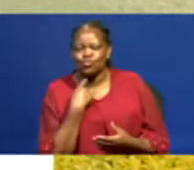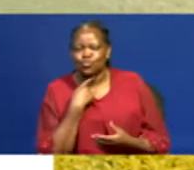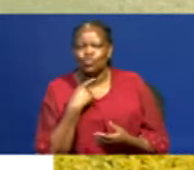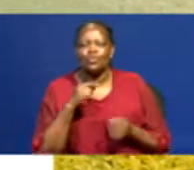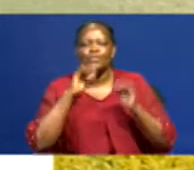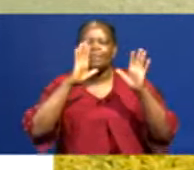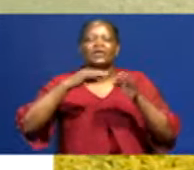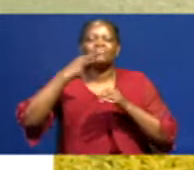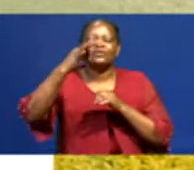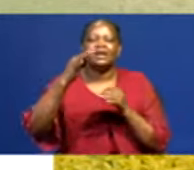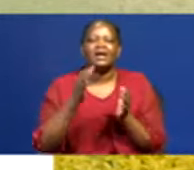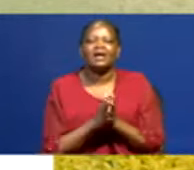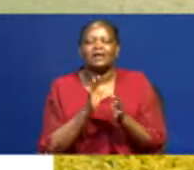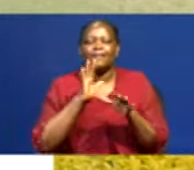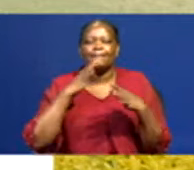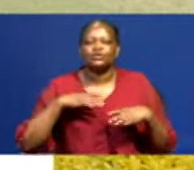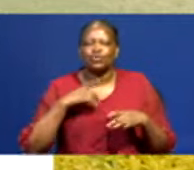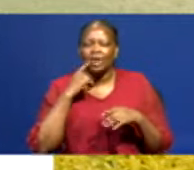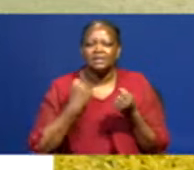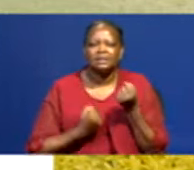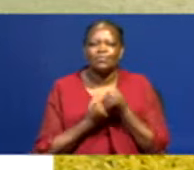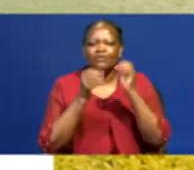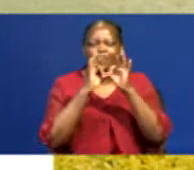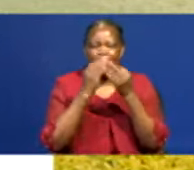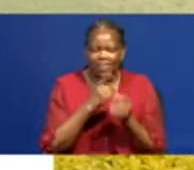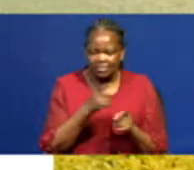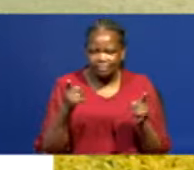future and a breadwinner too.